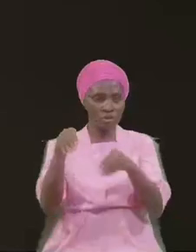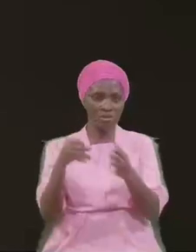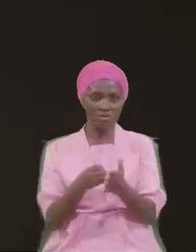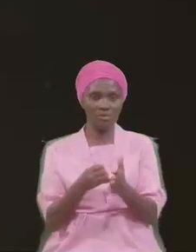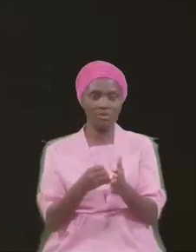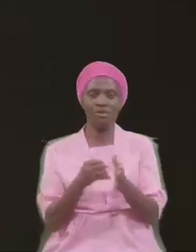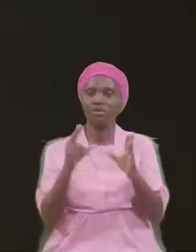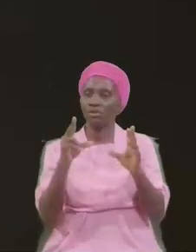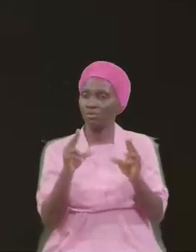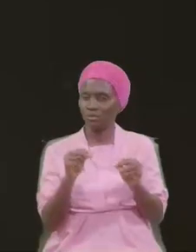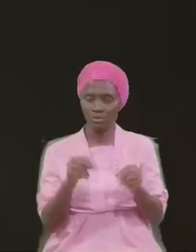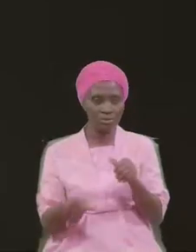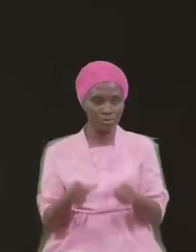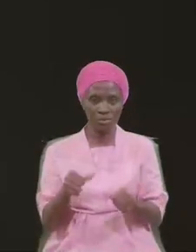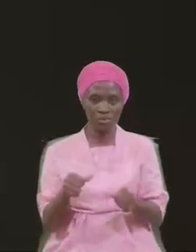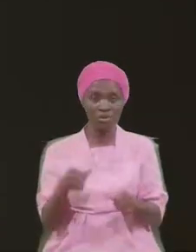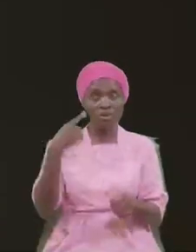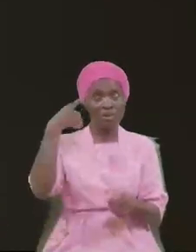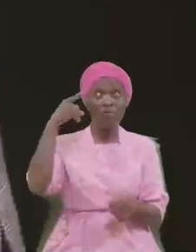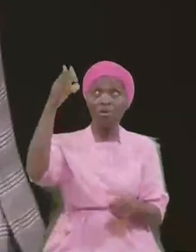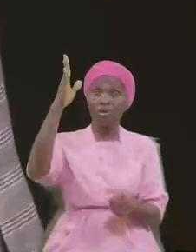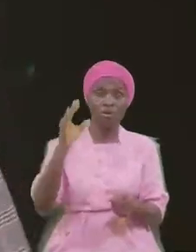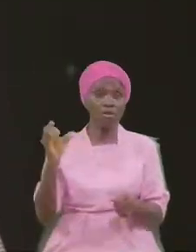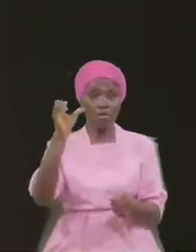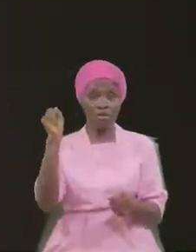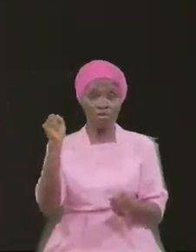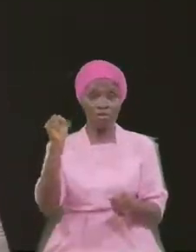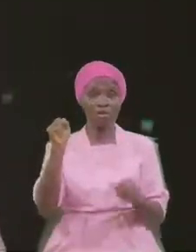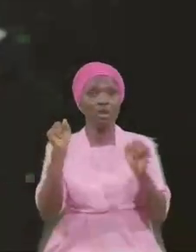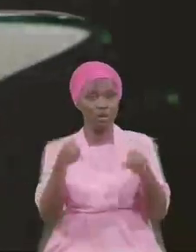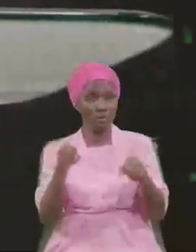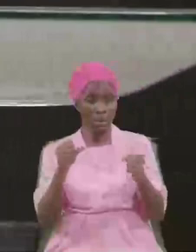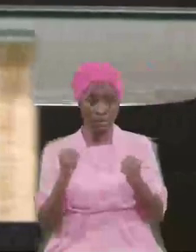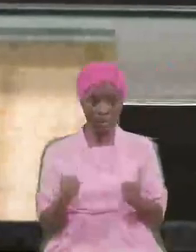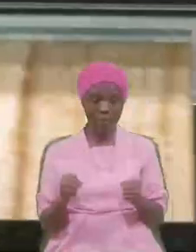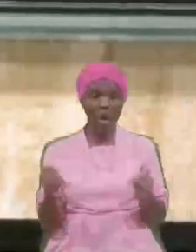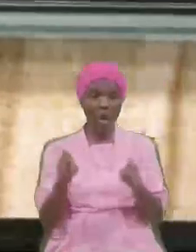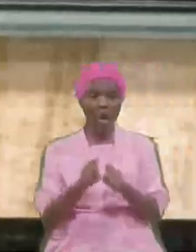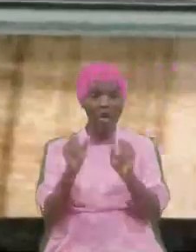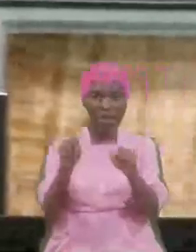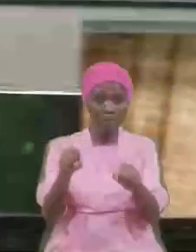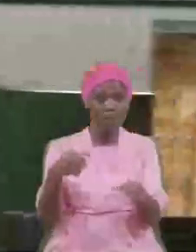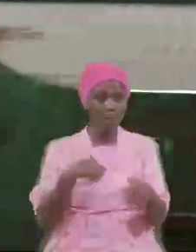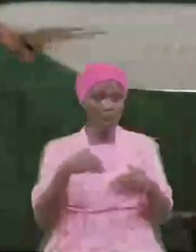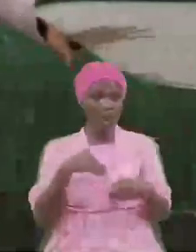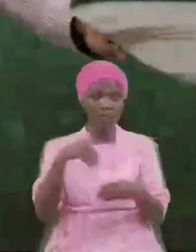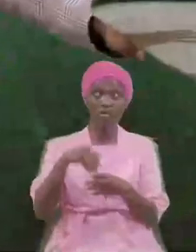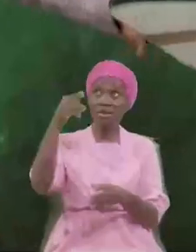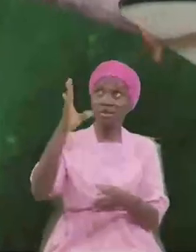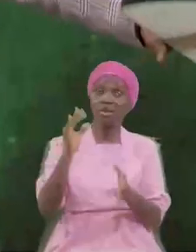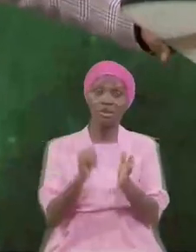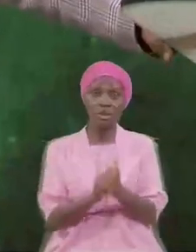pour que Dieu donne cela, il n'y a pas de problème, il n'y a pas de doute. Pour que Dieu fasse cela, il n'y a pas de doute. Et la